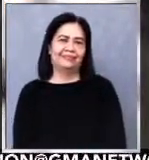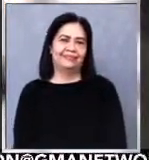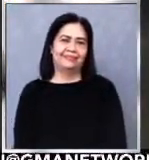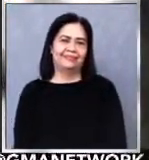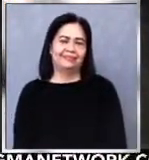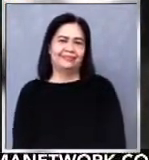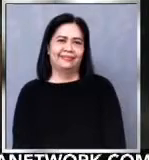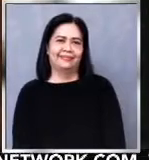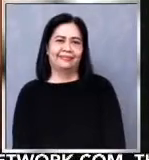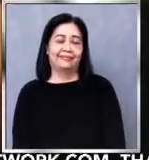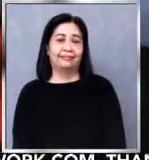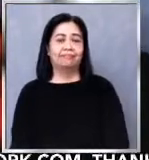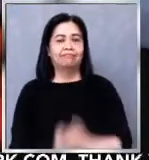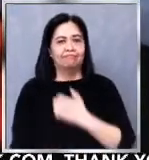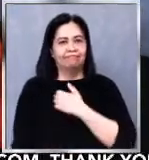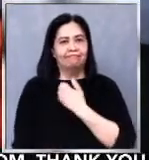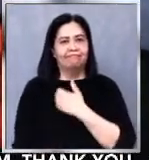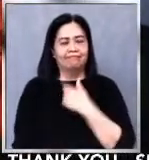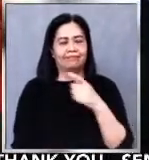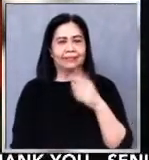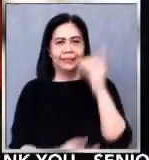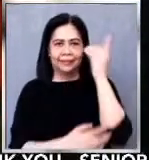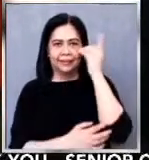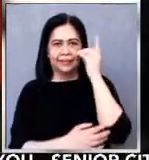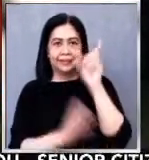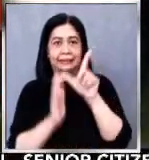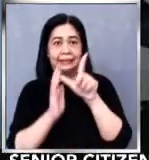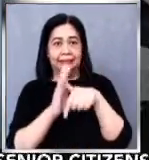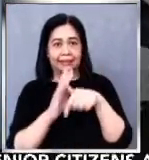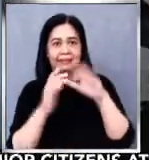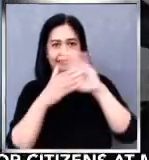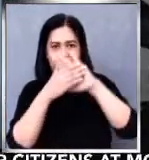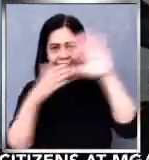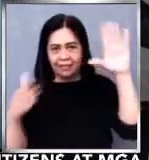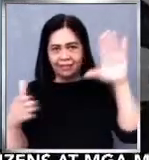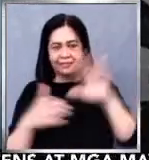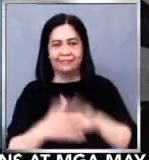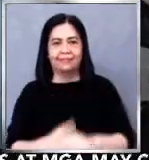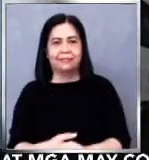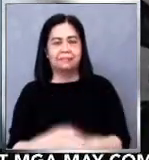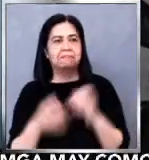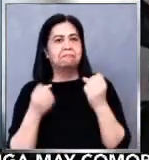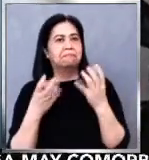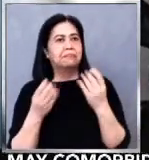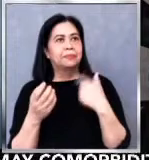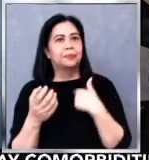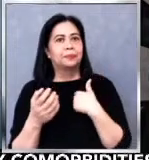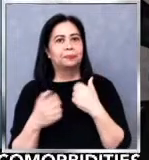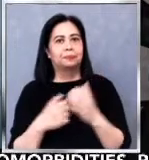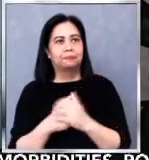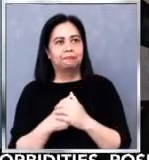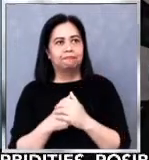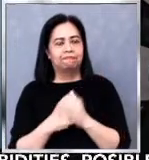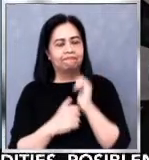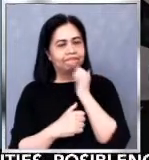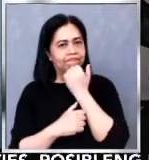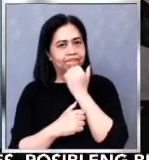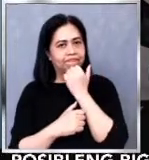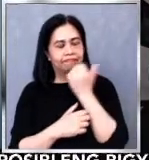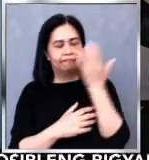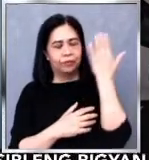Naging emosyonal naman si Dennis sa dulo ng vlog. Marami akong mga pagkakamali noon,